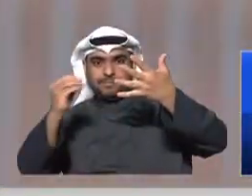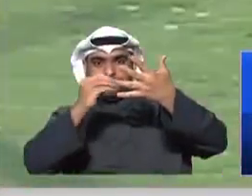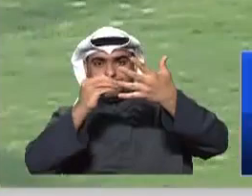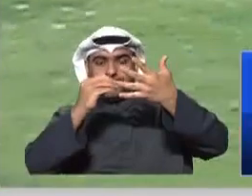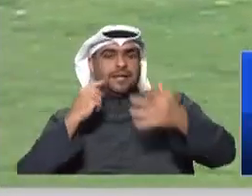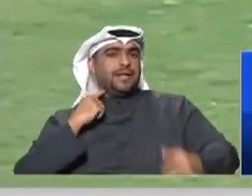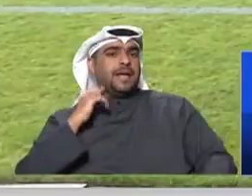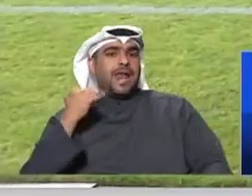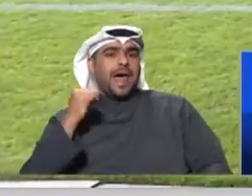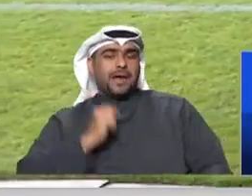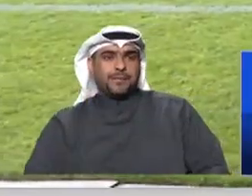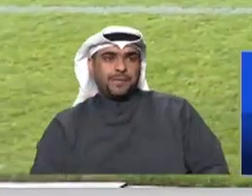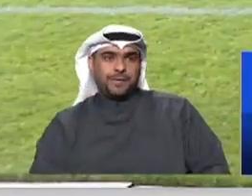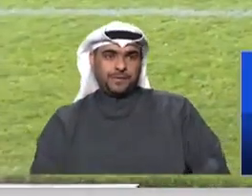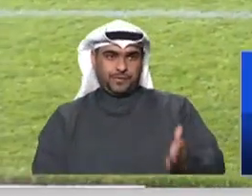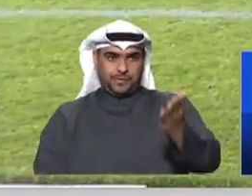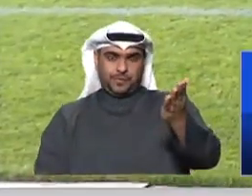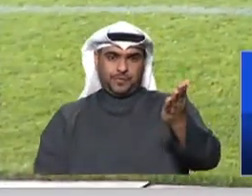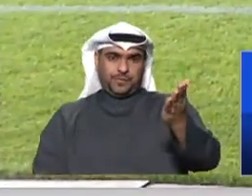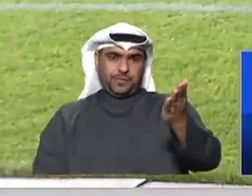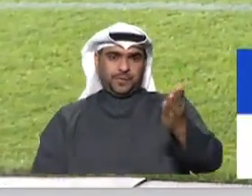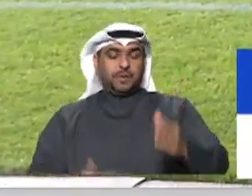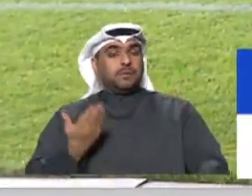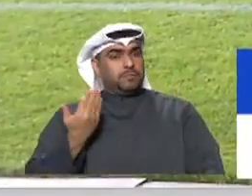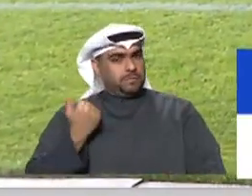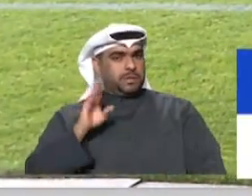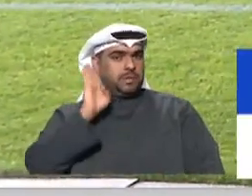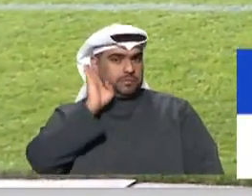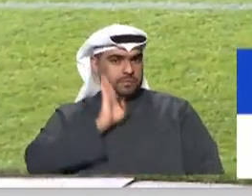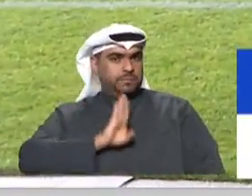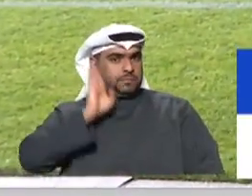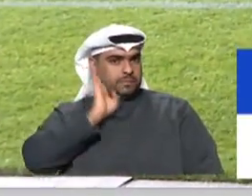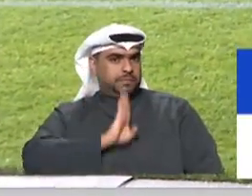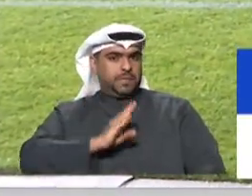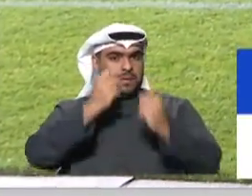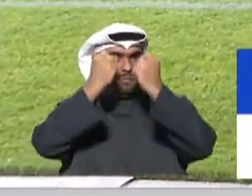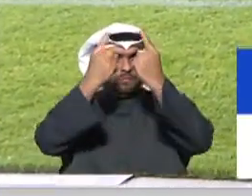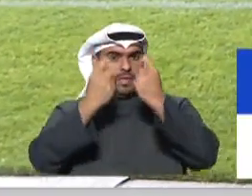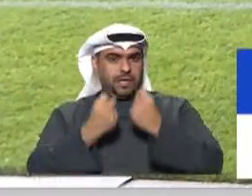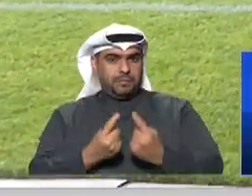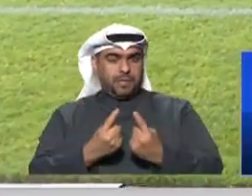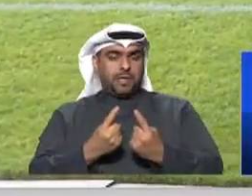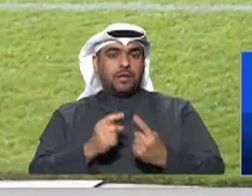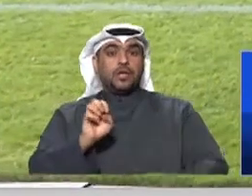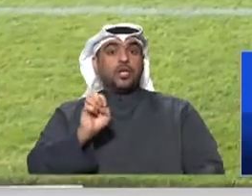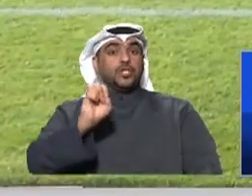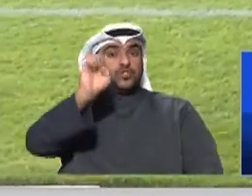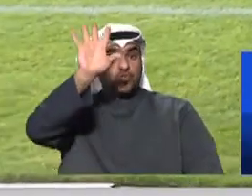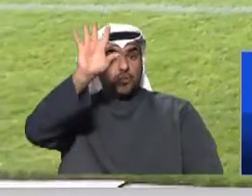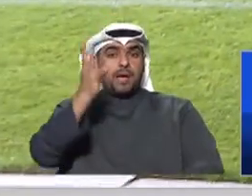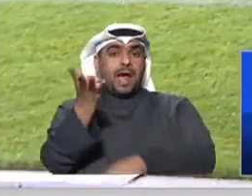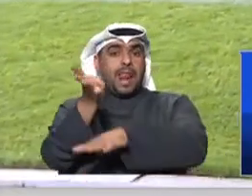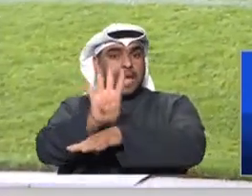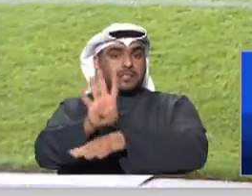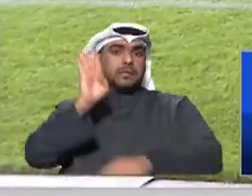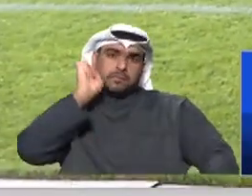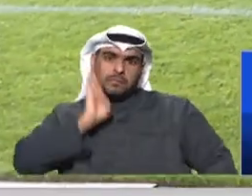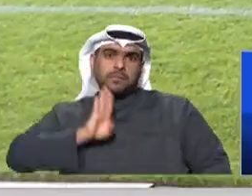البطولة. حضرنا كويس، يعني خدمنا كويس الفترة اللي طافت كلها تمارين صباح وعصر الحمد لله، يعني